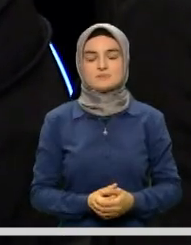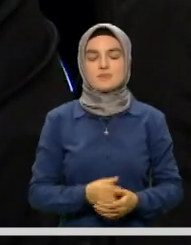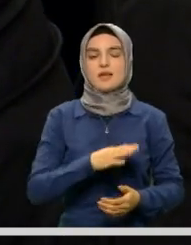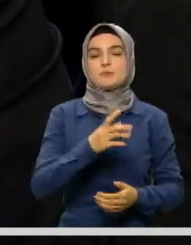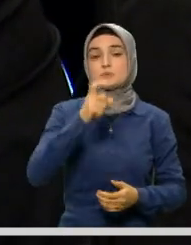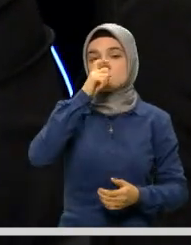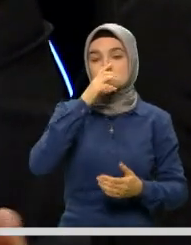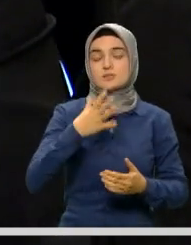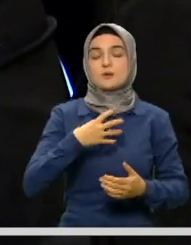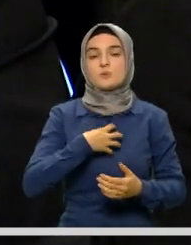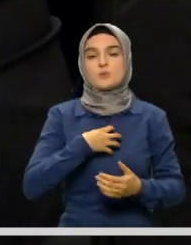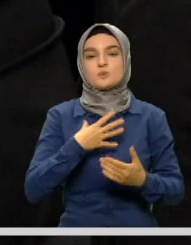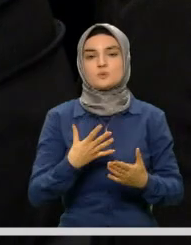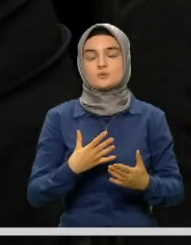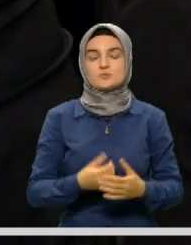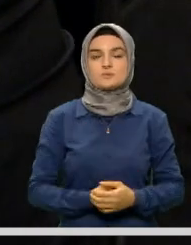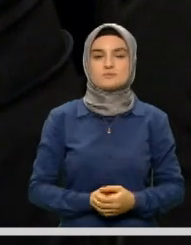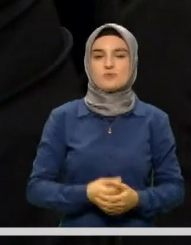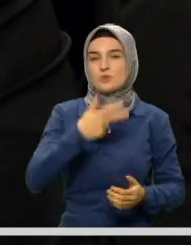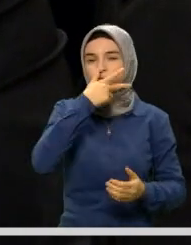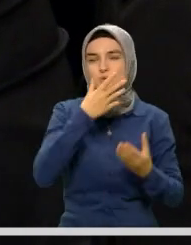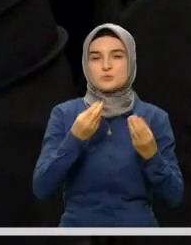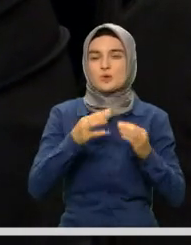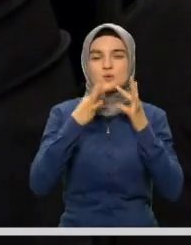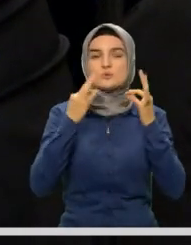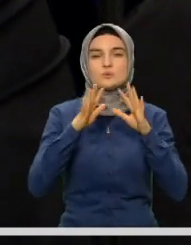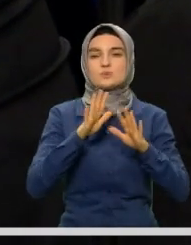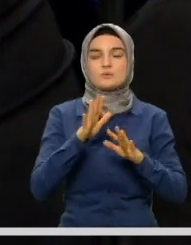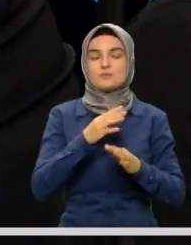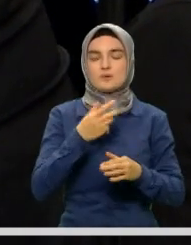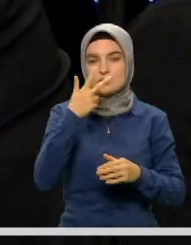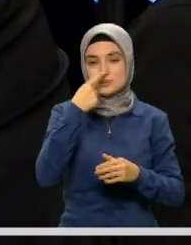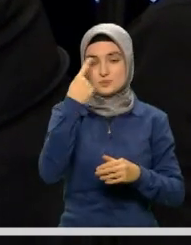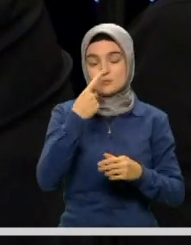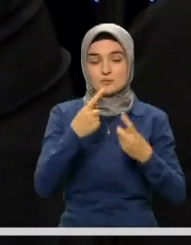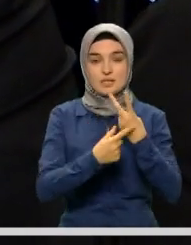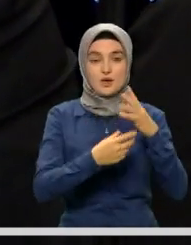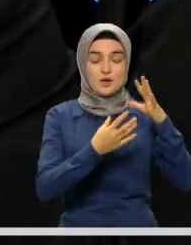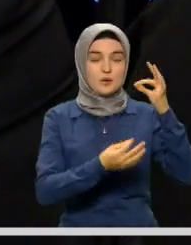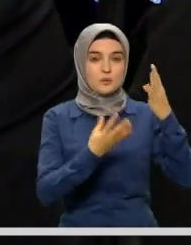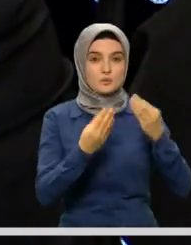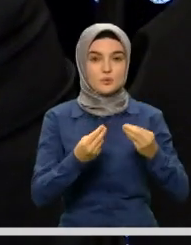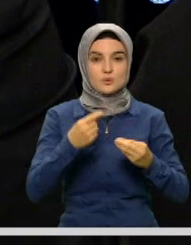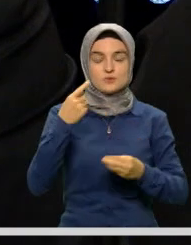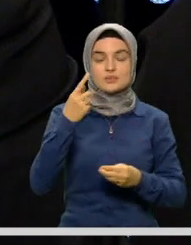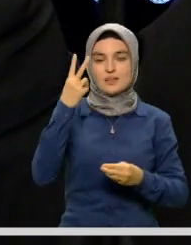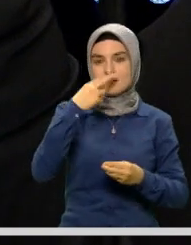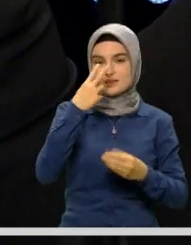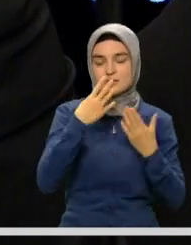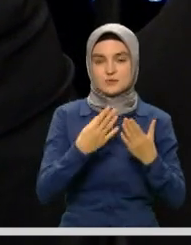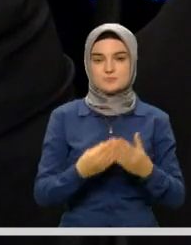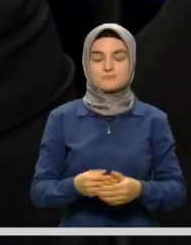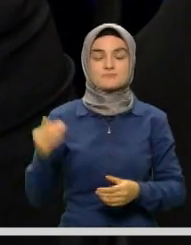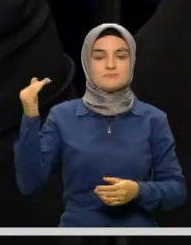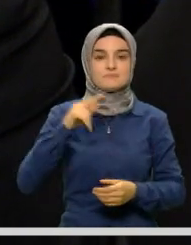sultanım özüm, hicranım çok, gülmez yüzüm. Yakup oldu ağlar gözüm. Çağırırım ey dost seni.